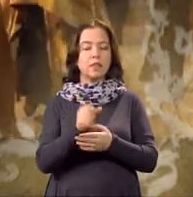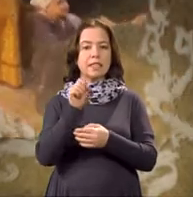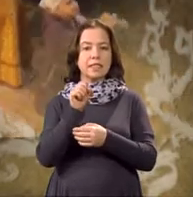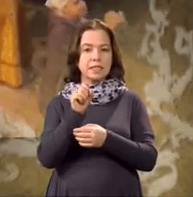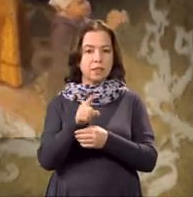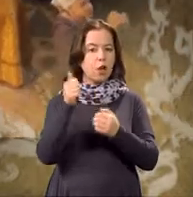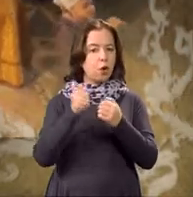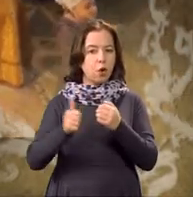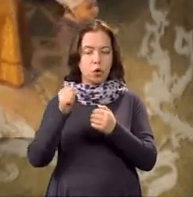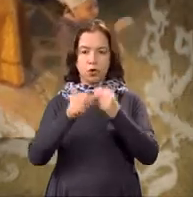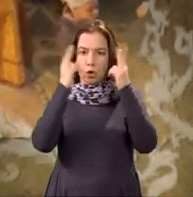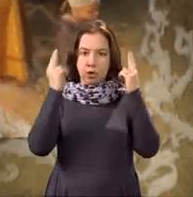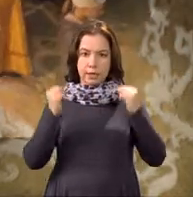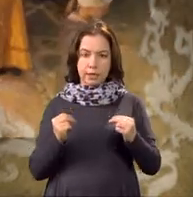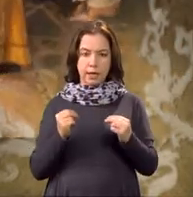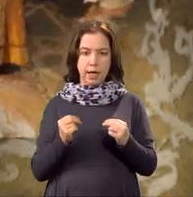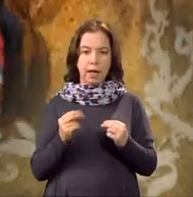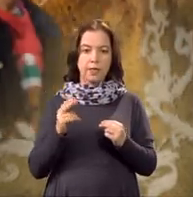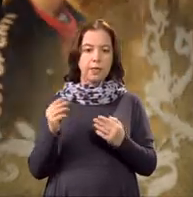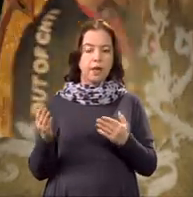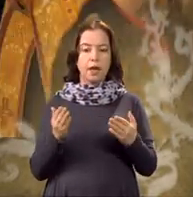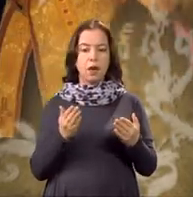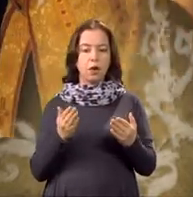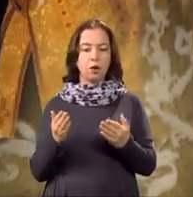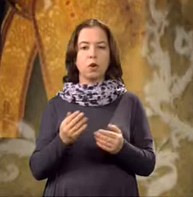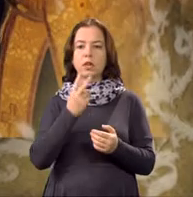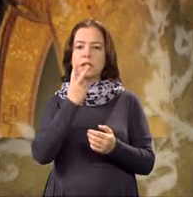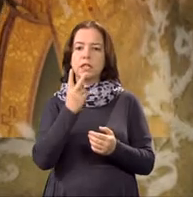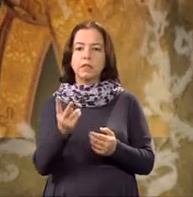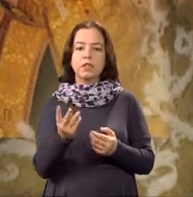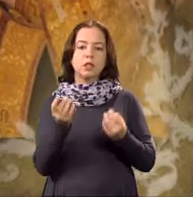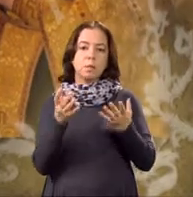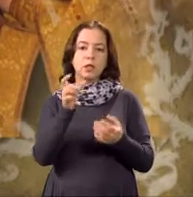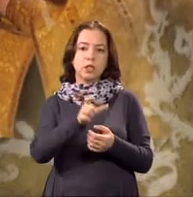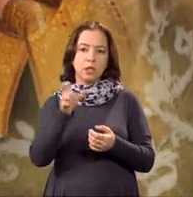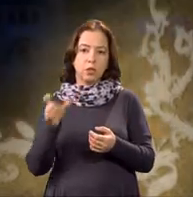завдання кожного ченця, на якого рівняються й світські люди.